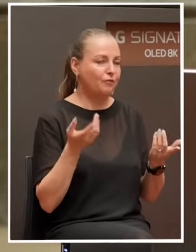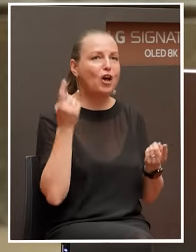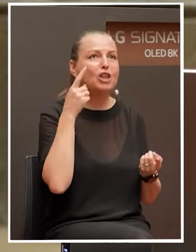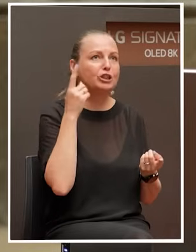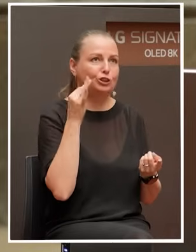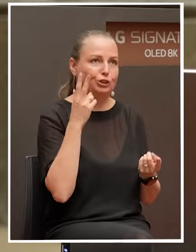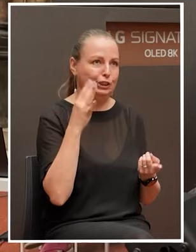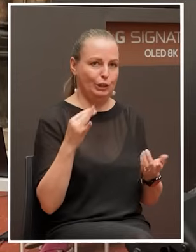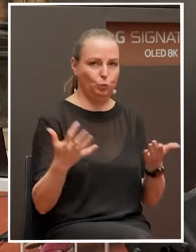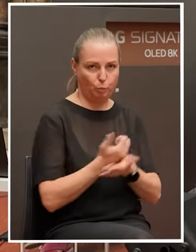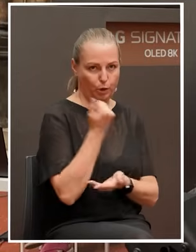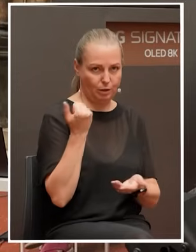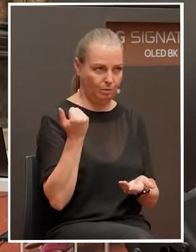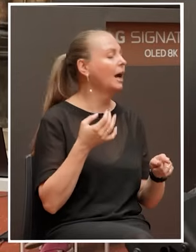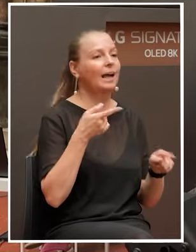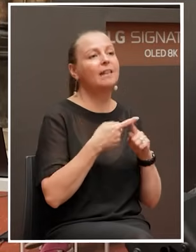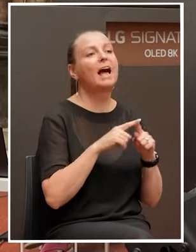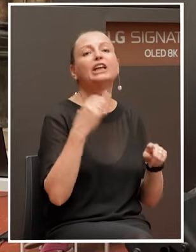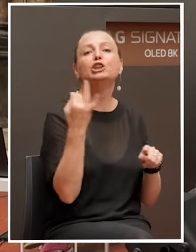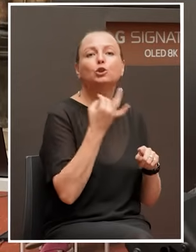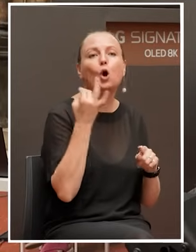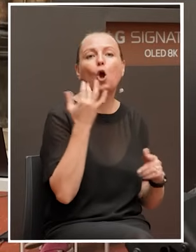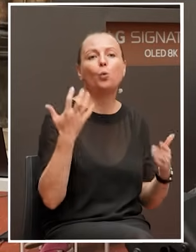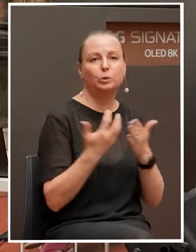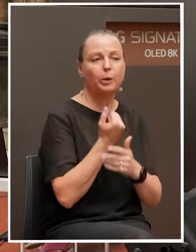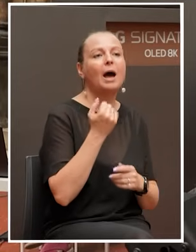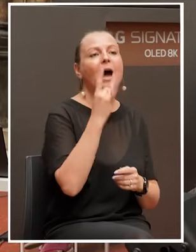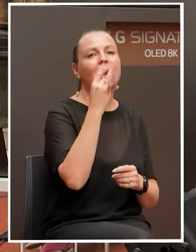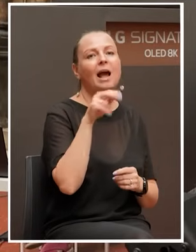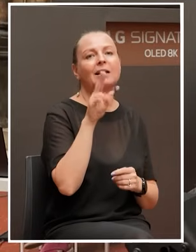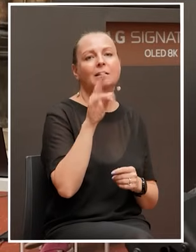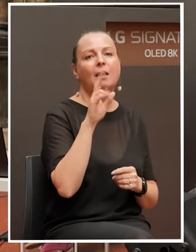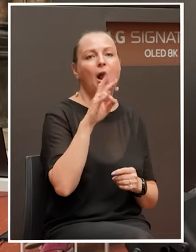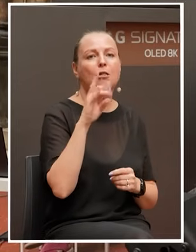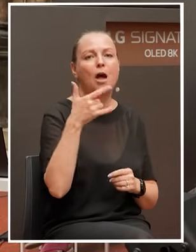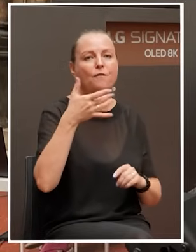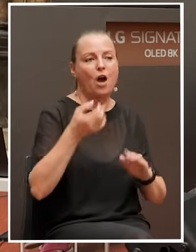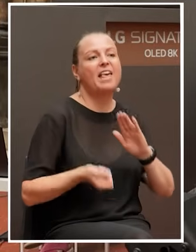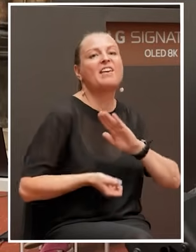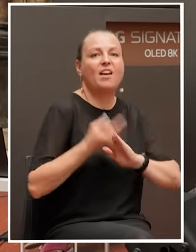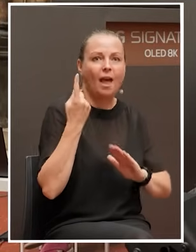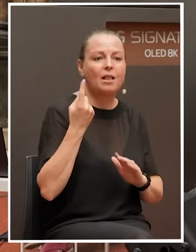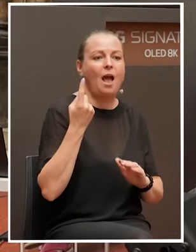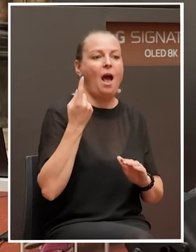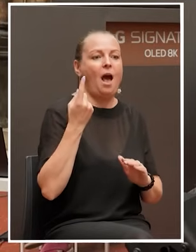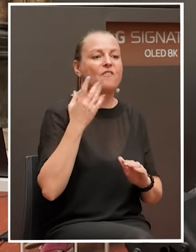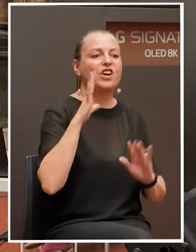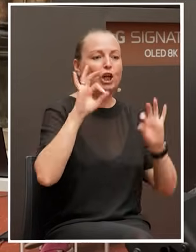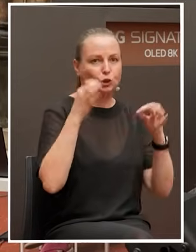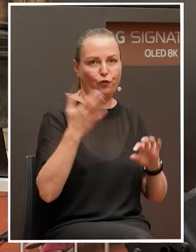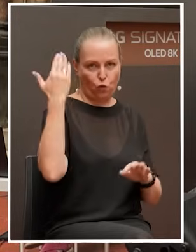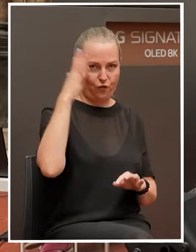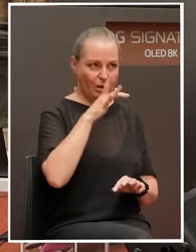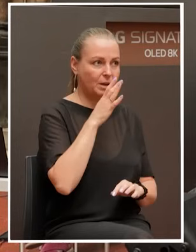история, история успеха самого радикального художественного явления в искусстве на тот момент. Сезанна, Ван